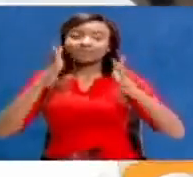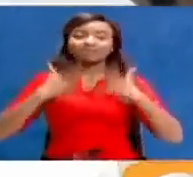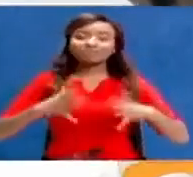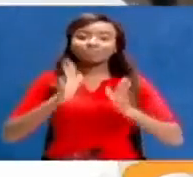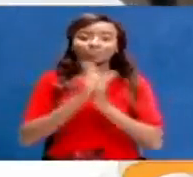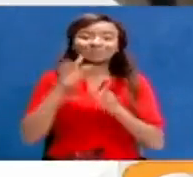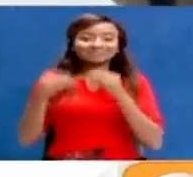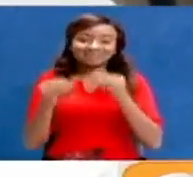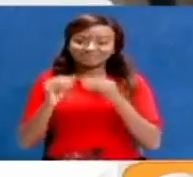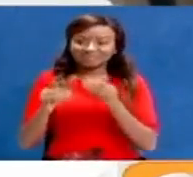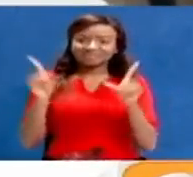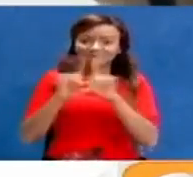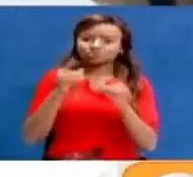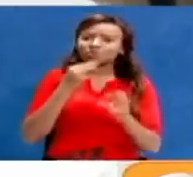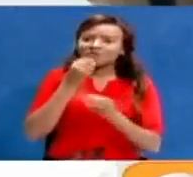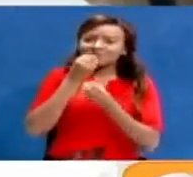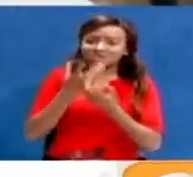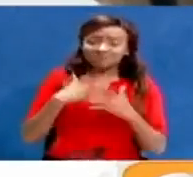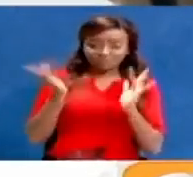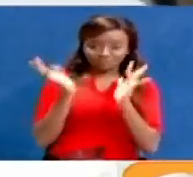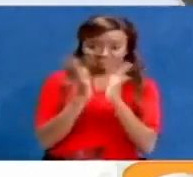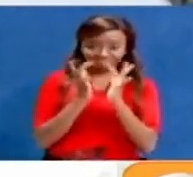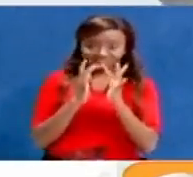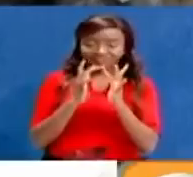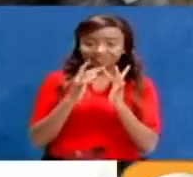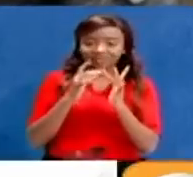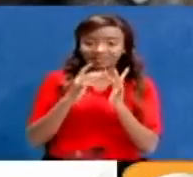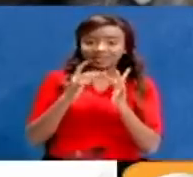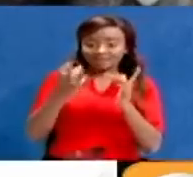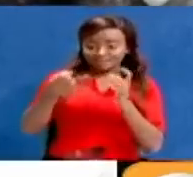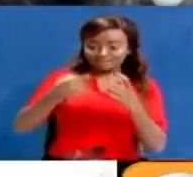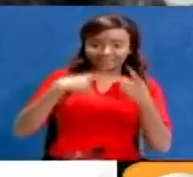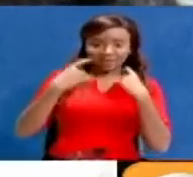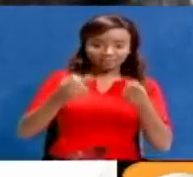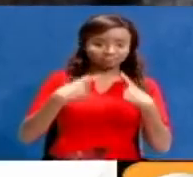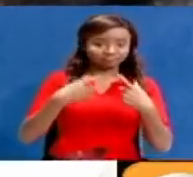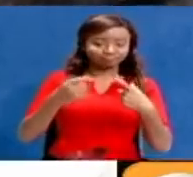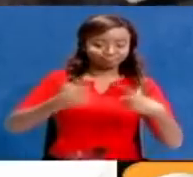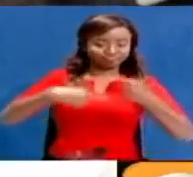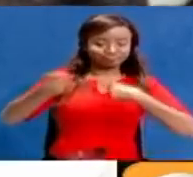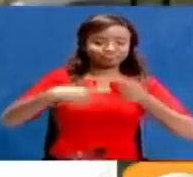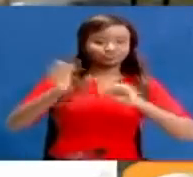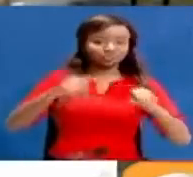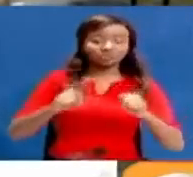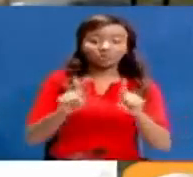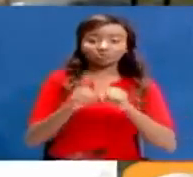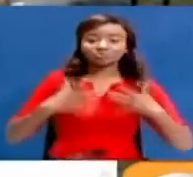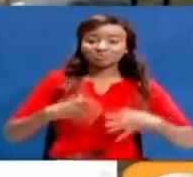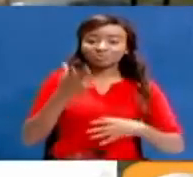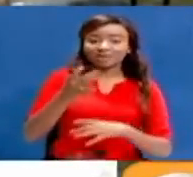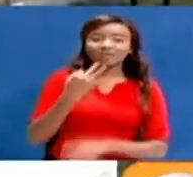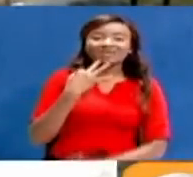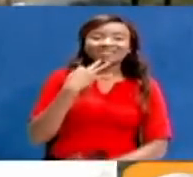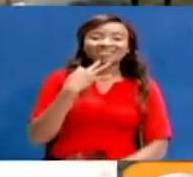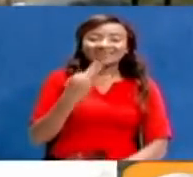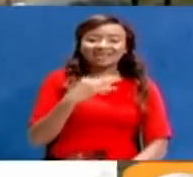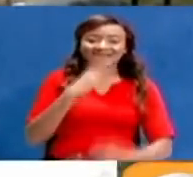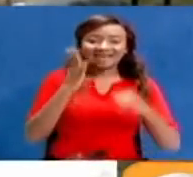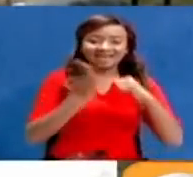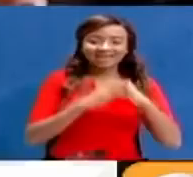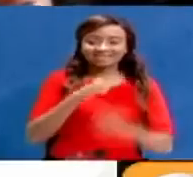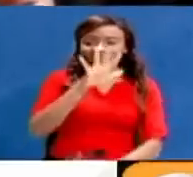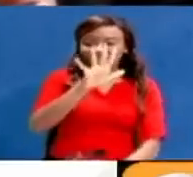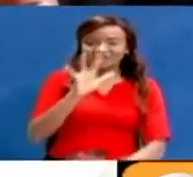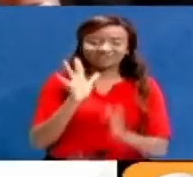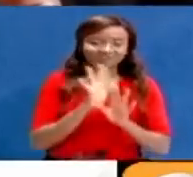email, na waambiwe pia kama inalipwa carodine ama ilipwe. Idadi ya waliopimwa hapa leo wakiwa watu